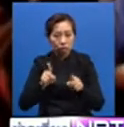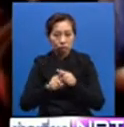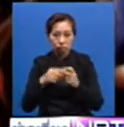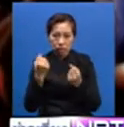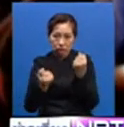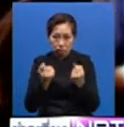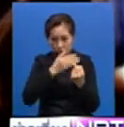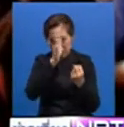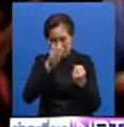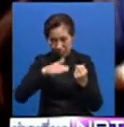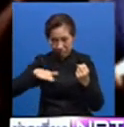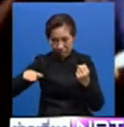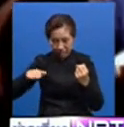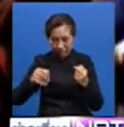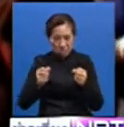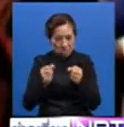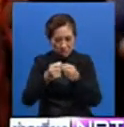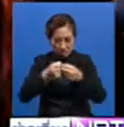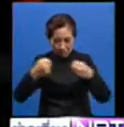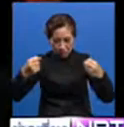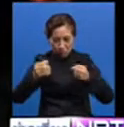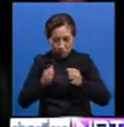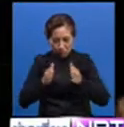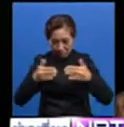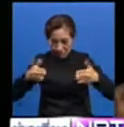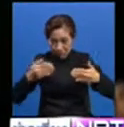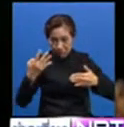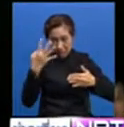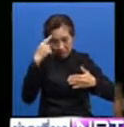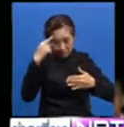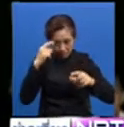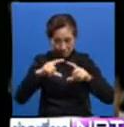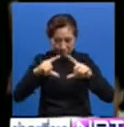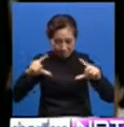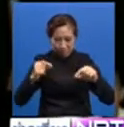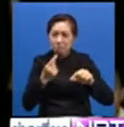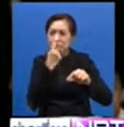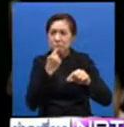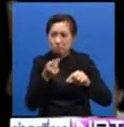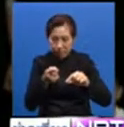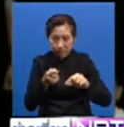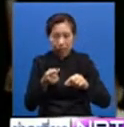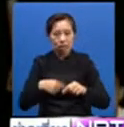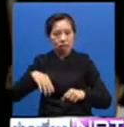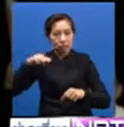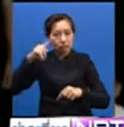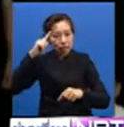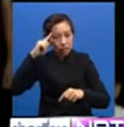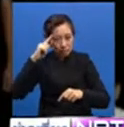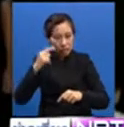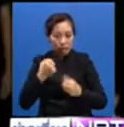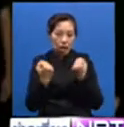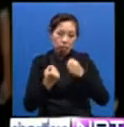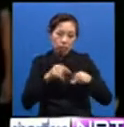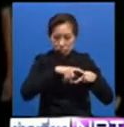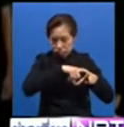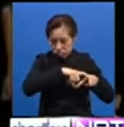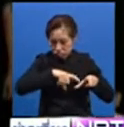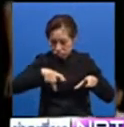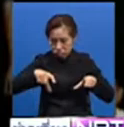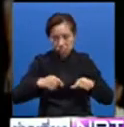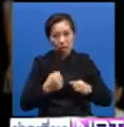ภายในรถกระบะ 4ประตูสีขาวโตโยต้าป้ายแดงที่ขับผ่านเส้นทางจากบ้านบ้องตี้อำเภอไทรโยค